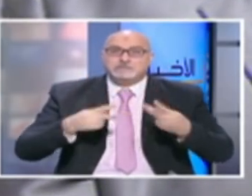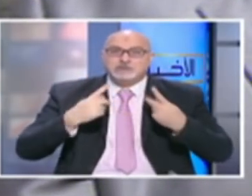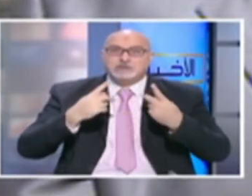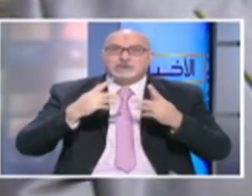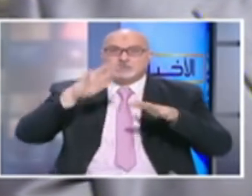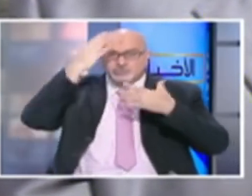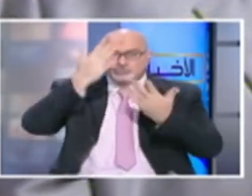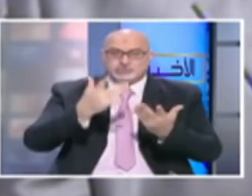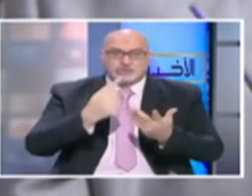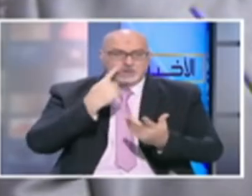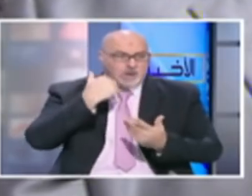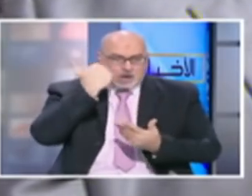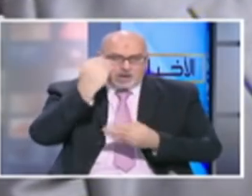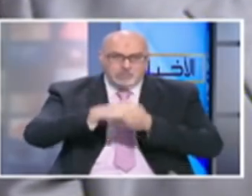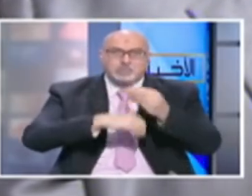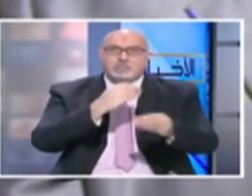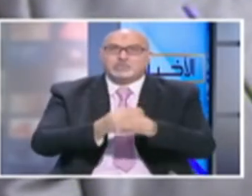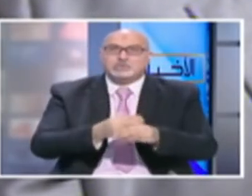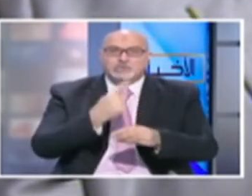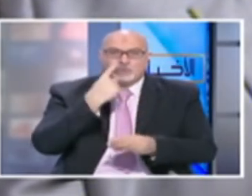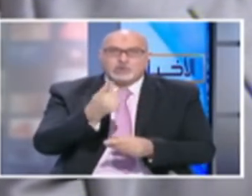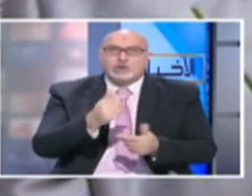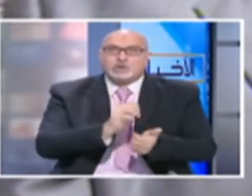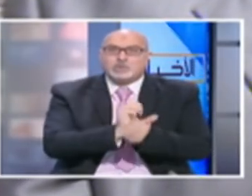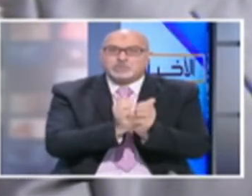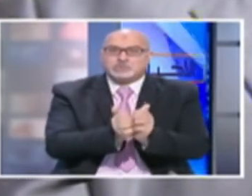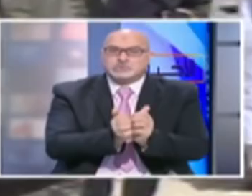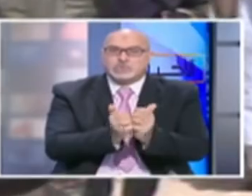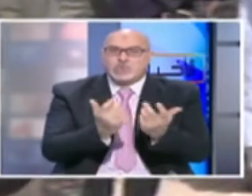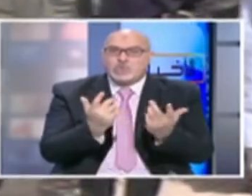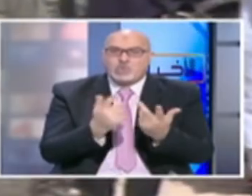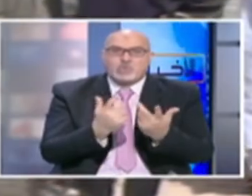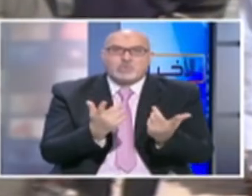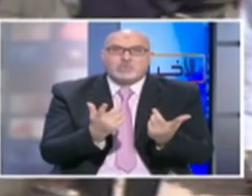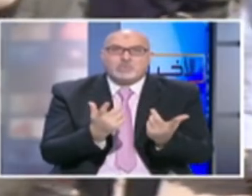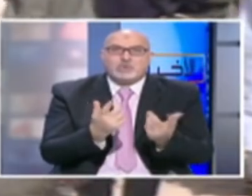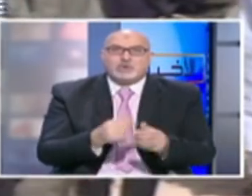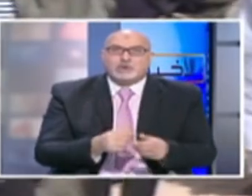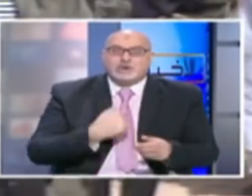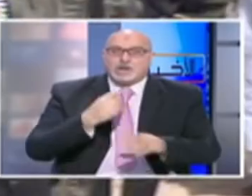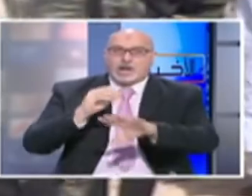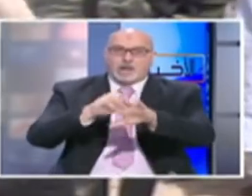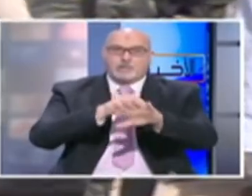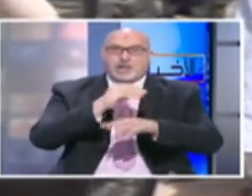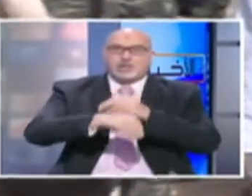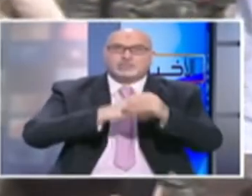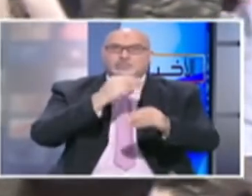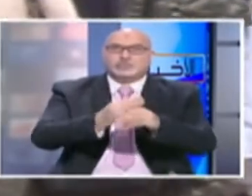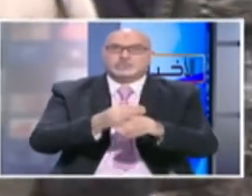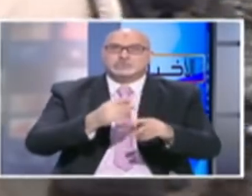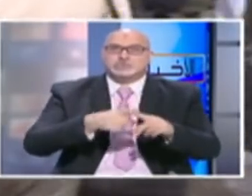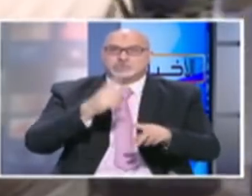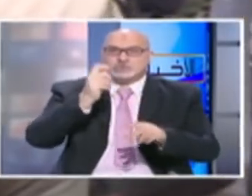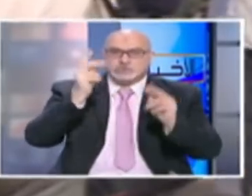العالم أن يرى الطفل الصحراوي مشرد. نناشد العالم والمنظمات